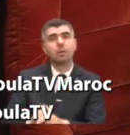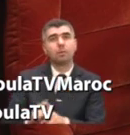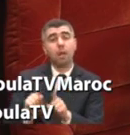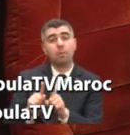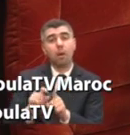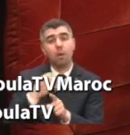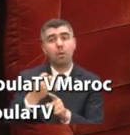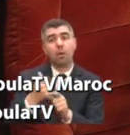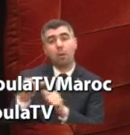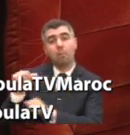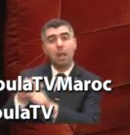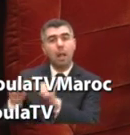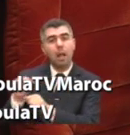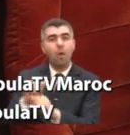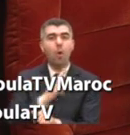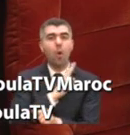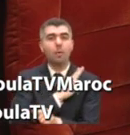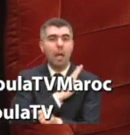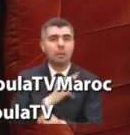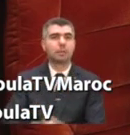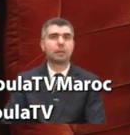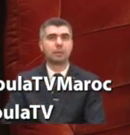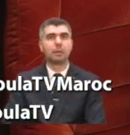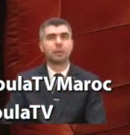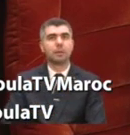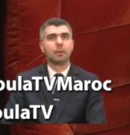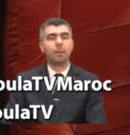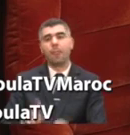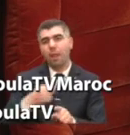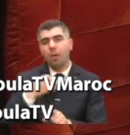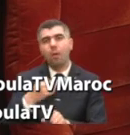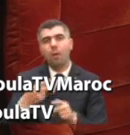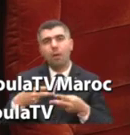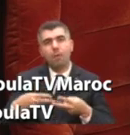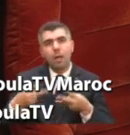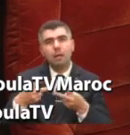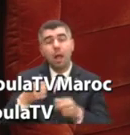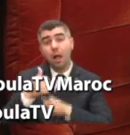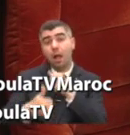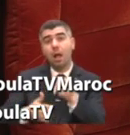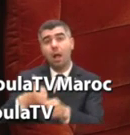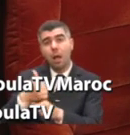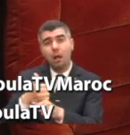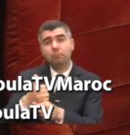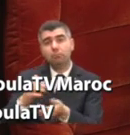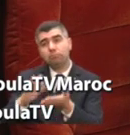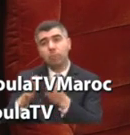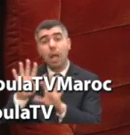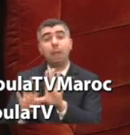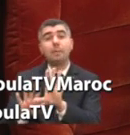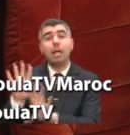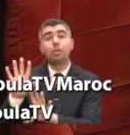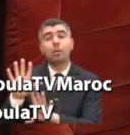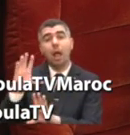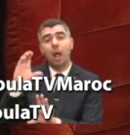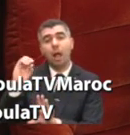كتبقى الحركة الانتقالية. بغيت نعطي واحد المعلومات. هذا العام عندنا 15,000 منصب